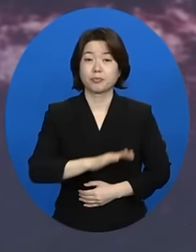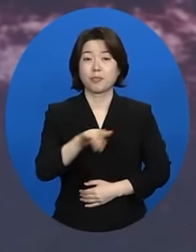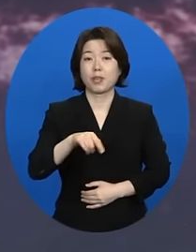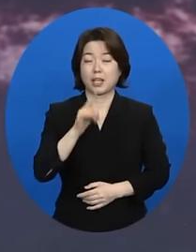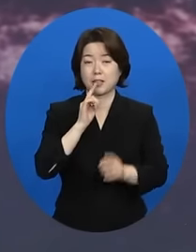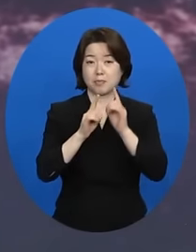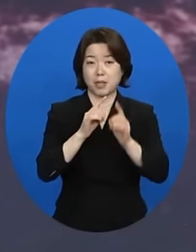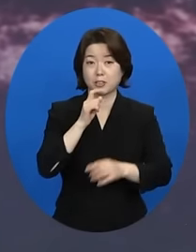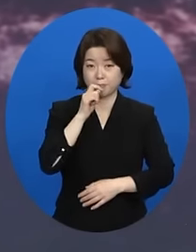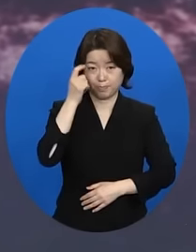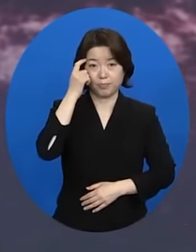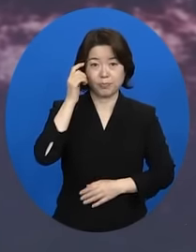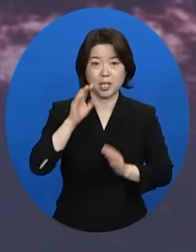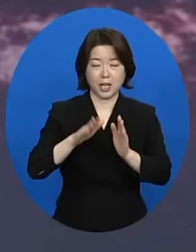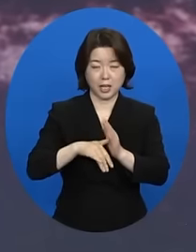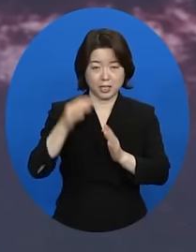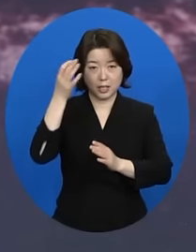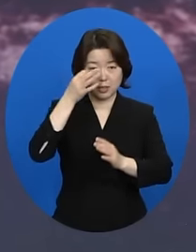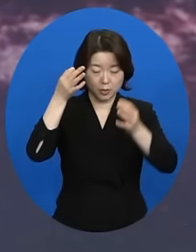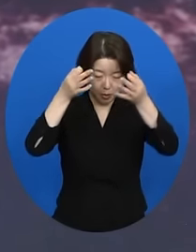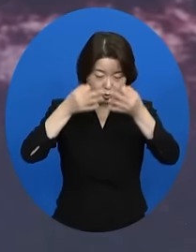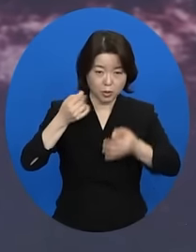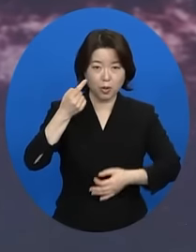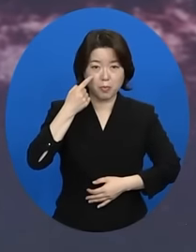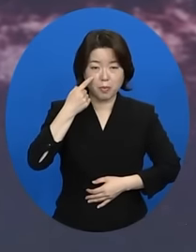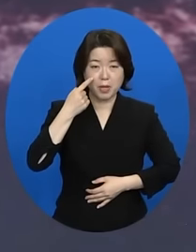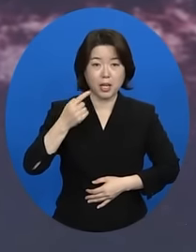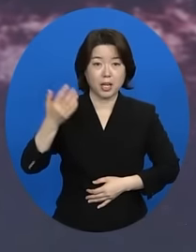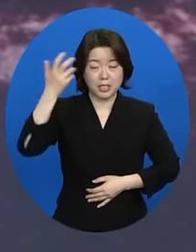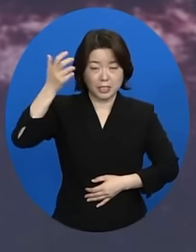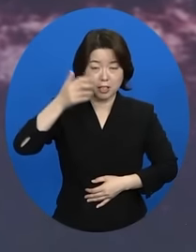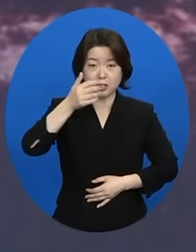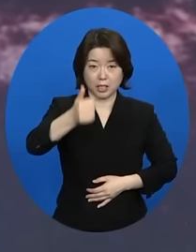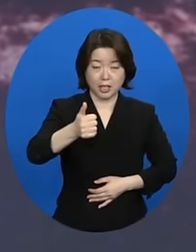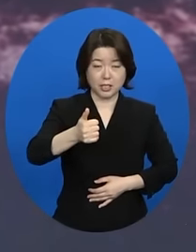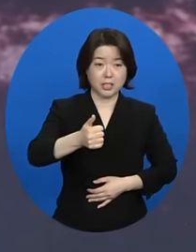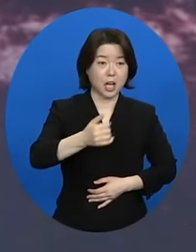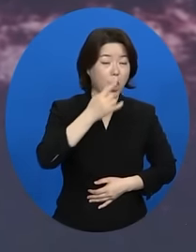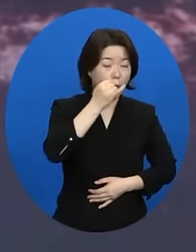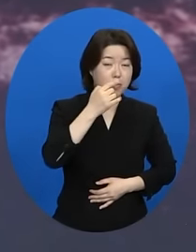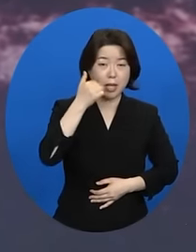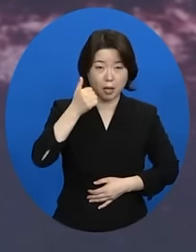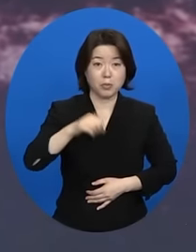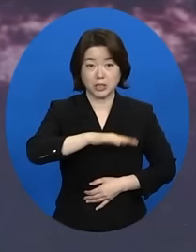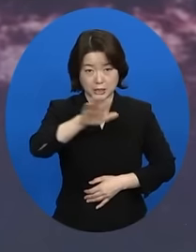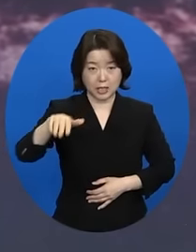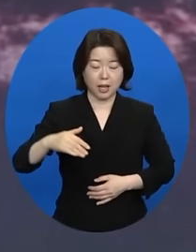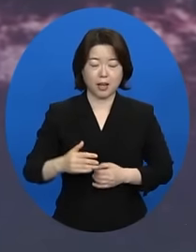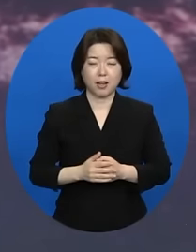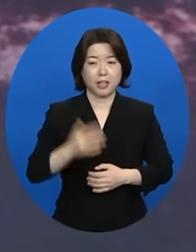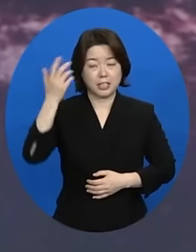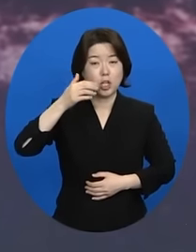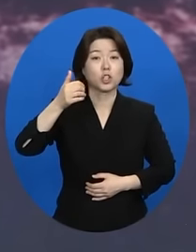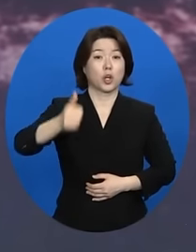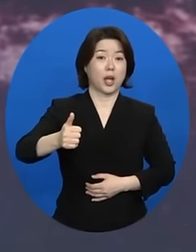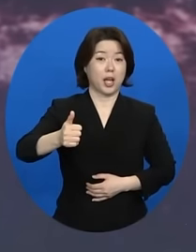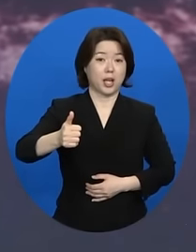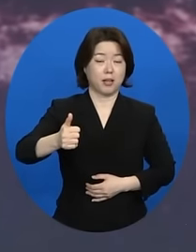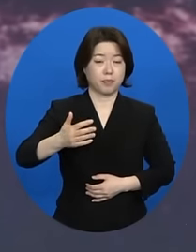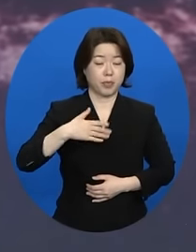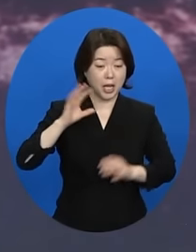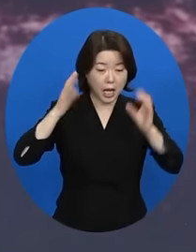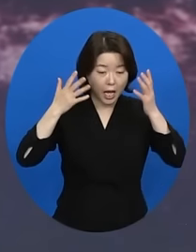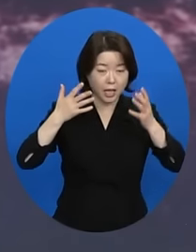말씀을 묵상할 때 점검해야 될 것이, 여기 영적 가장들이 계시다면 뭐 아버지든 어머니든 간에 내가 자녀들에게 그런 영적